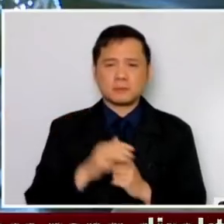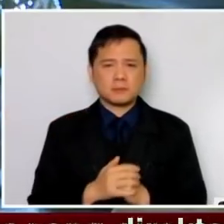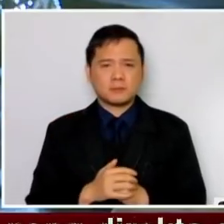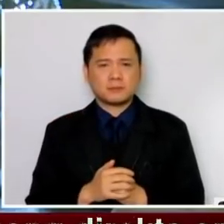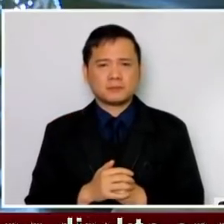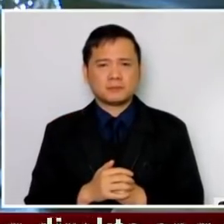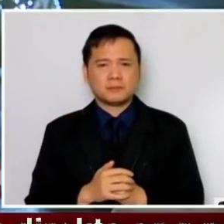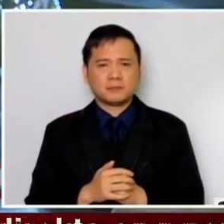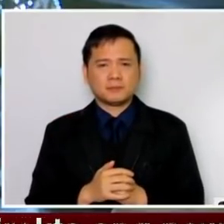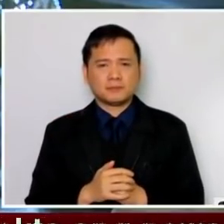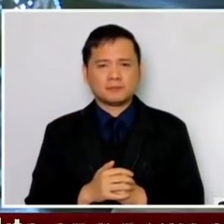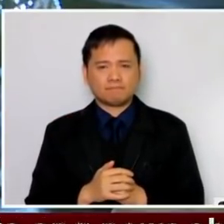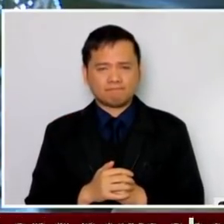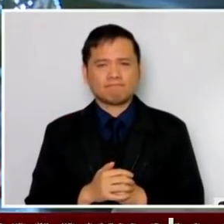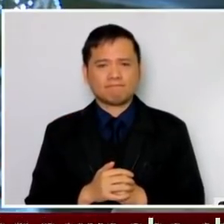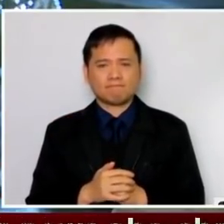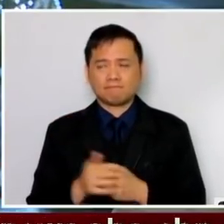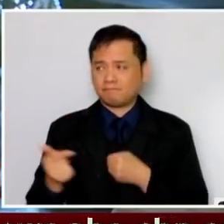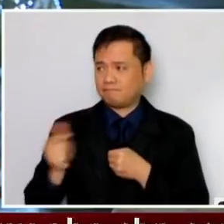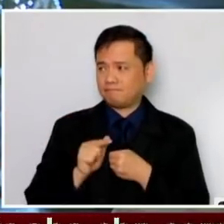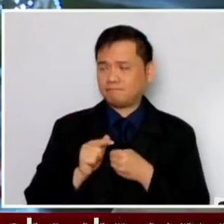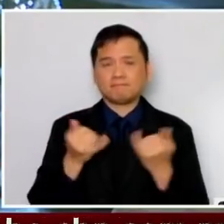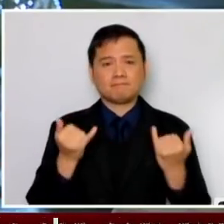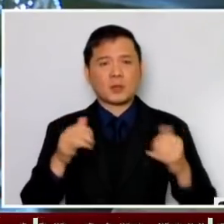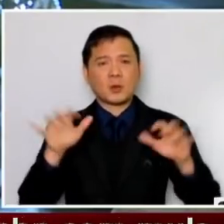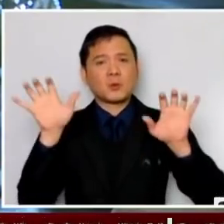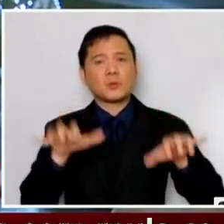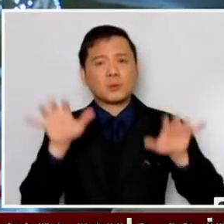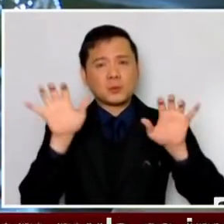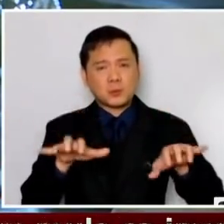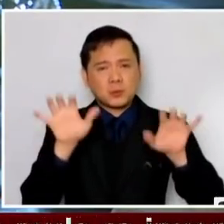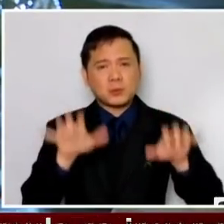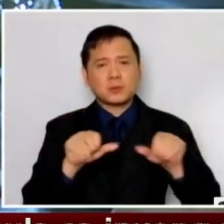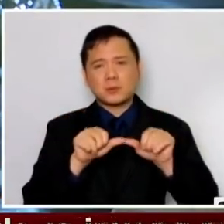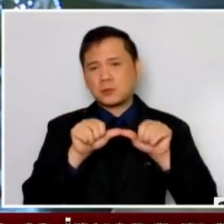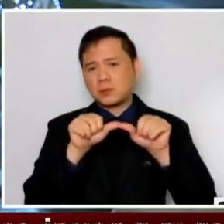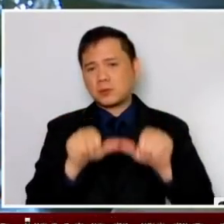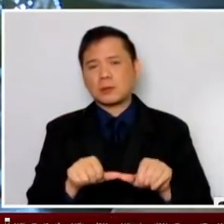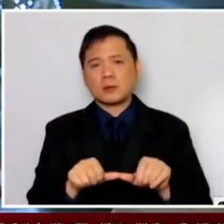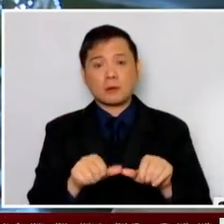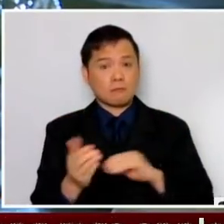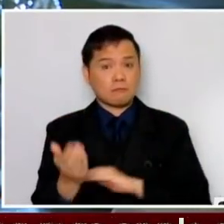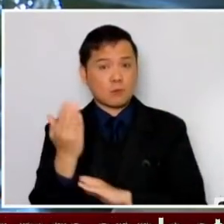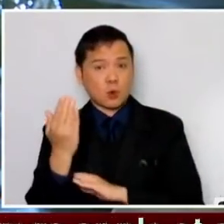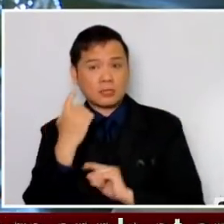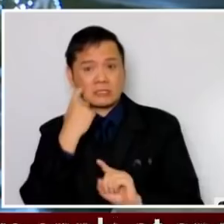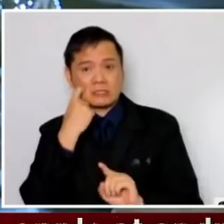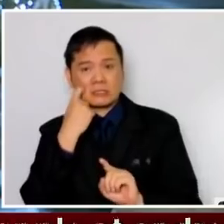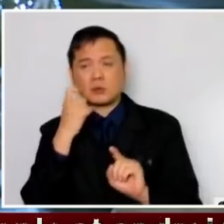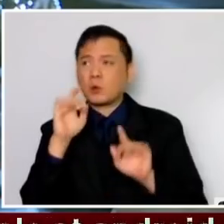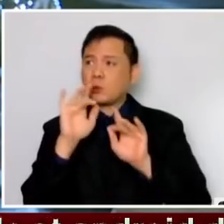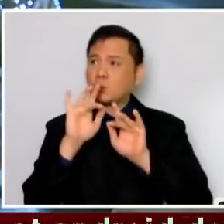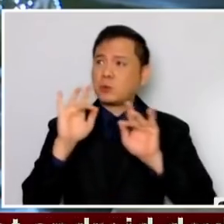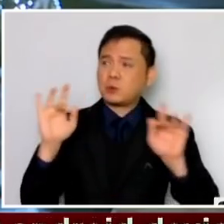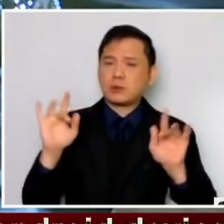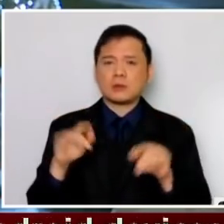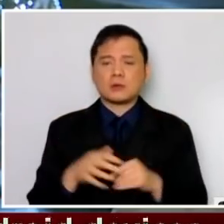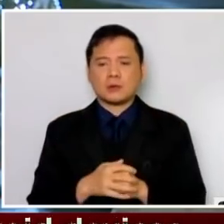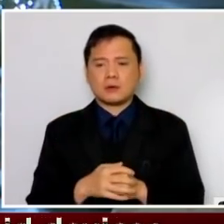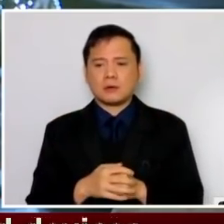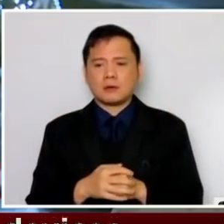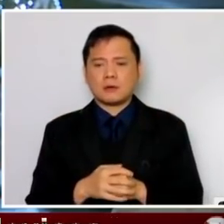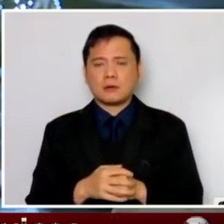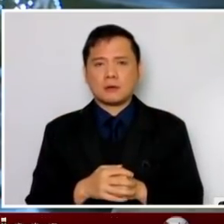Bahagyang umulan ngayon, pero mula kaninang umaga, Alvin, ay alinsangan, kulimlim, at masakit pa nga sa balat yung sikat ng araw,